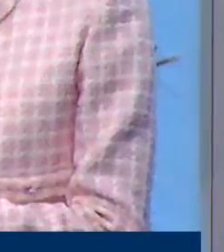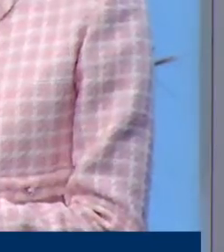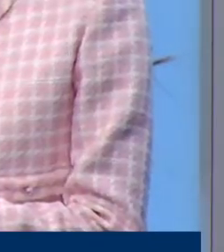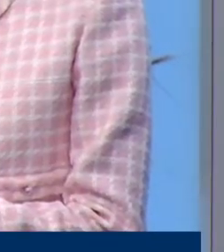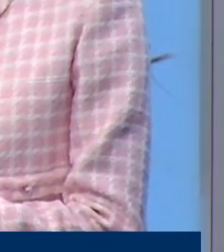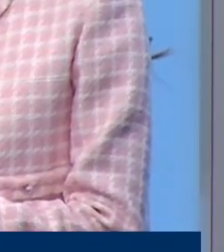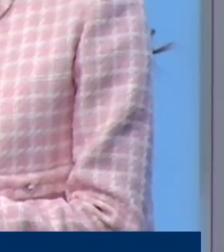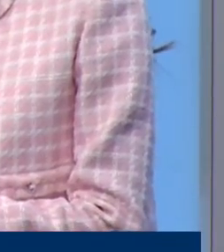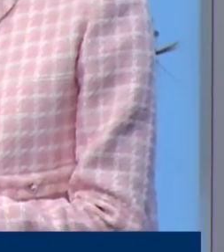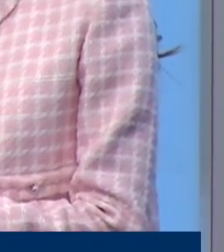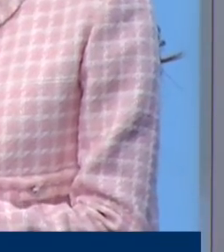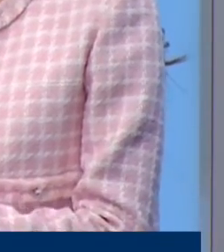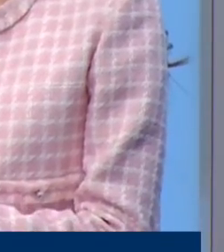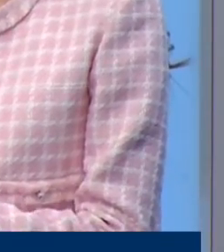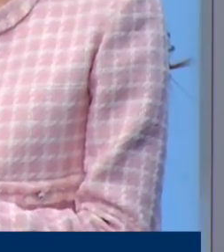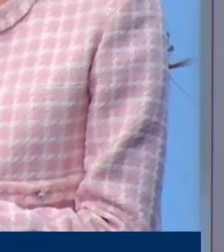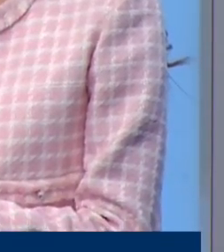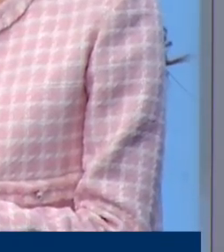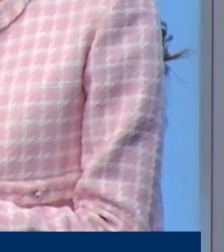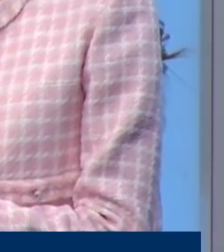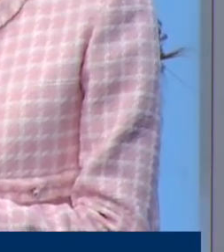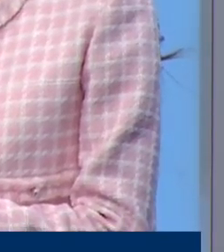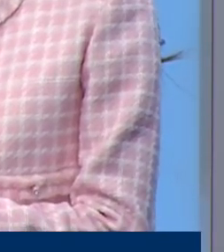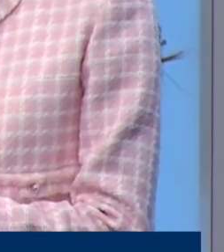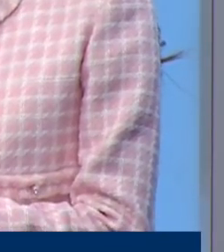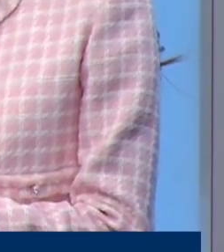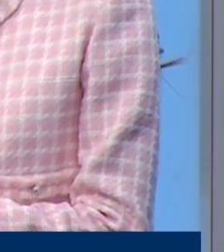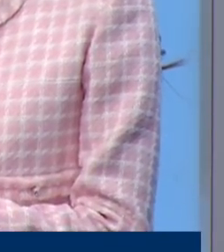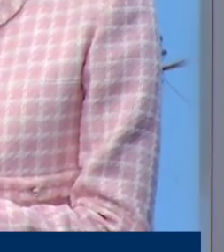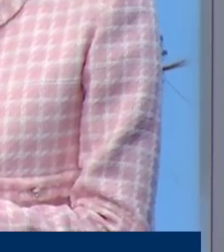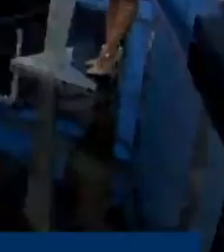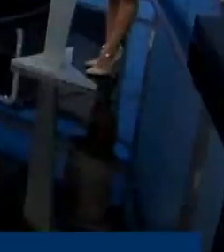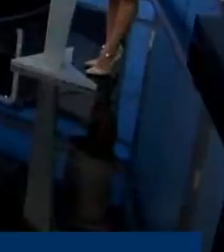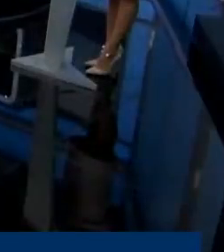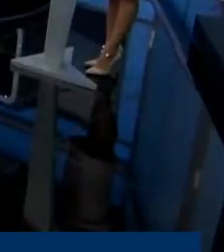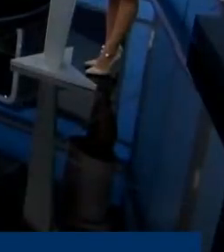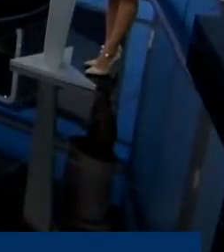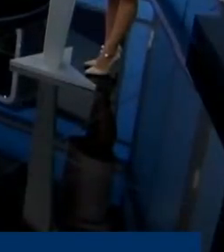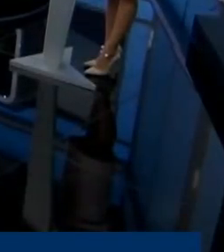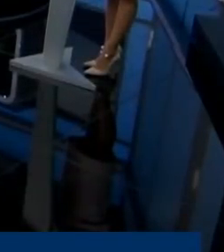жатқан жағдай елімізге қалай әсер етеді деген мәселені қозғамақпыз. Өзіңіз білесіз, былтырғы жылы Ресей мен